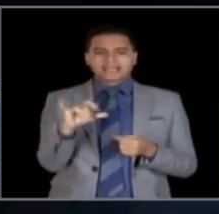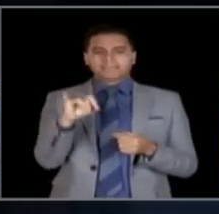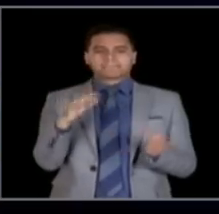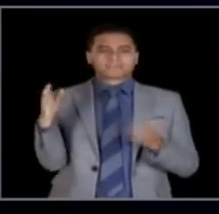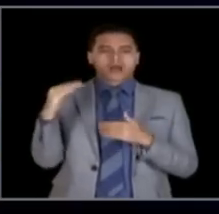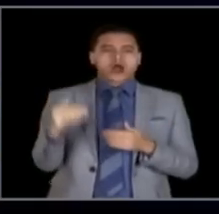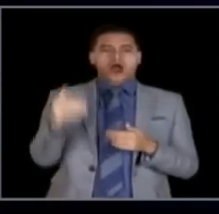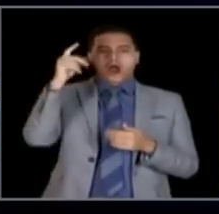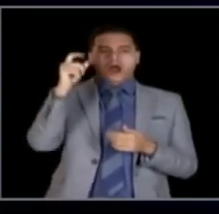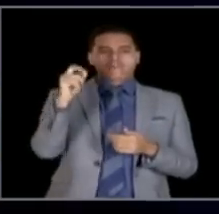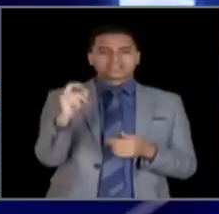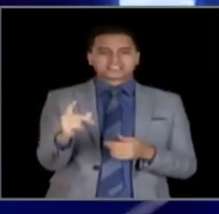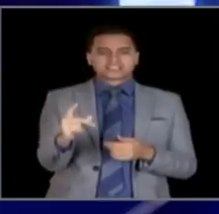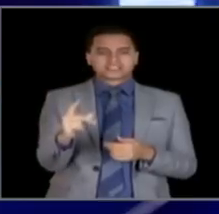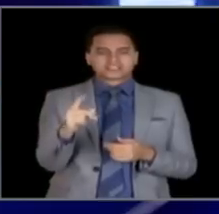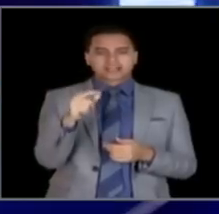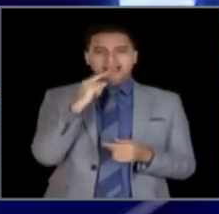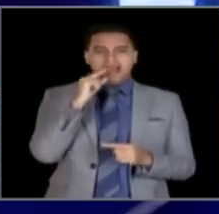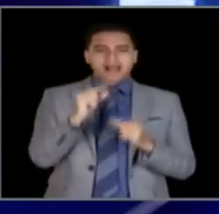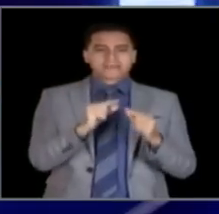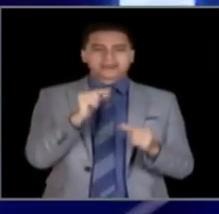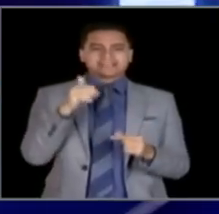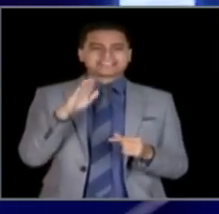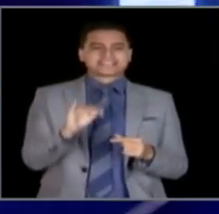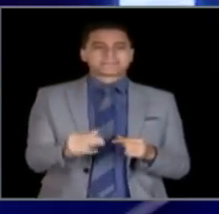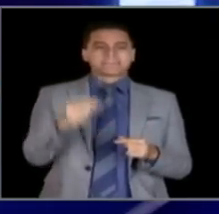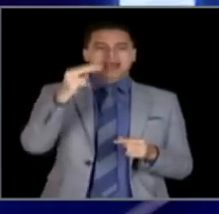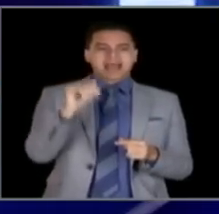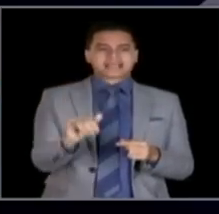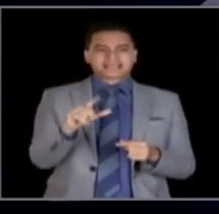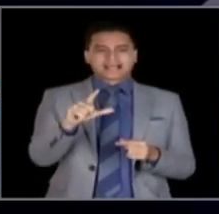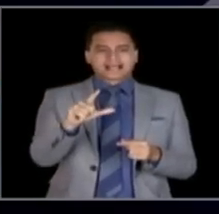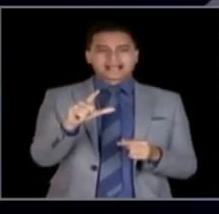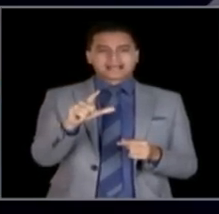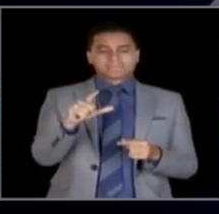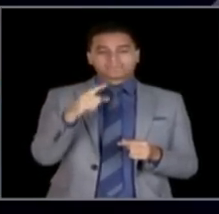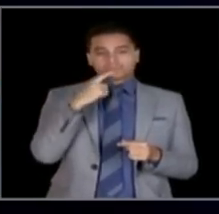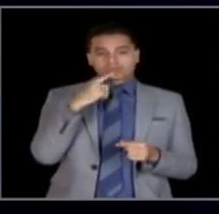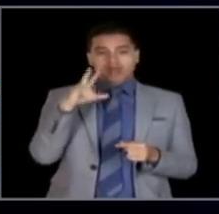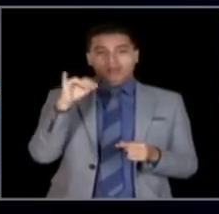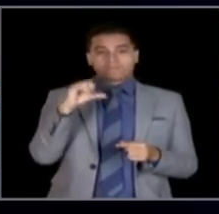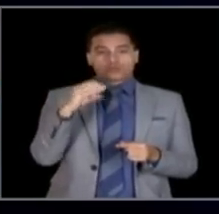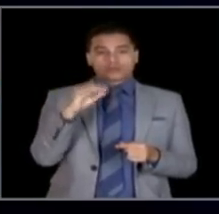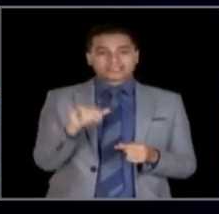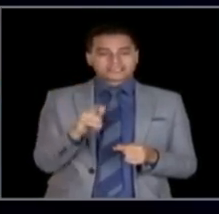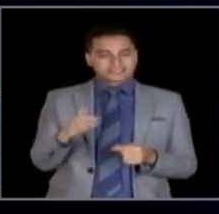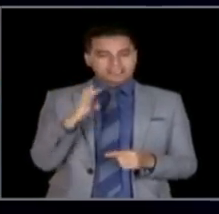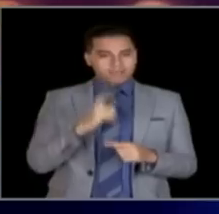كلمات إسماعيل الحبروك. بسمع إجابتك. الموجي. محمد الموجي.